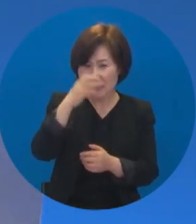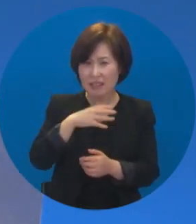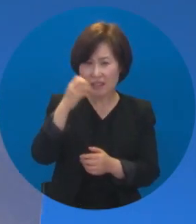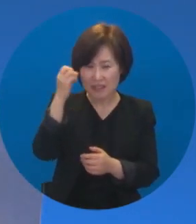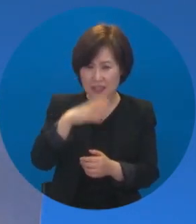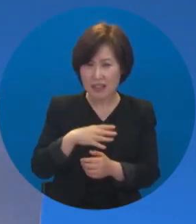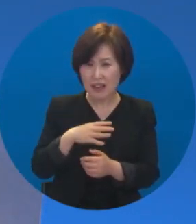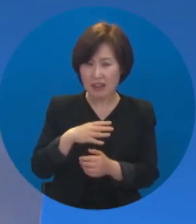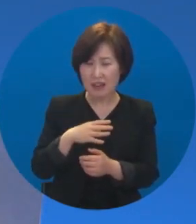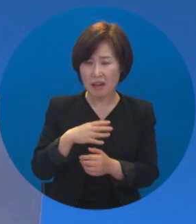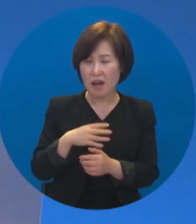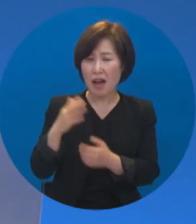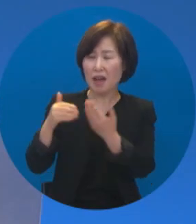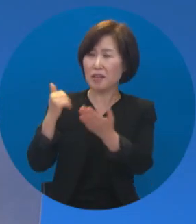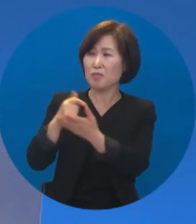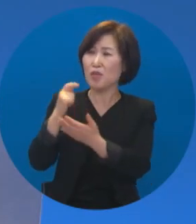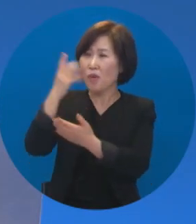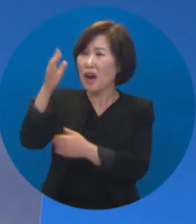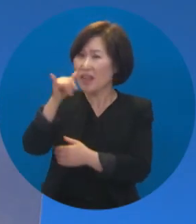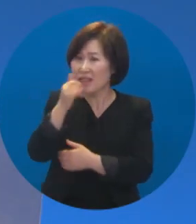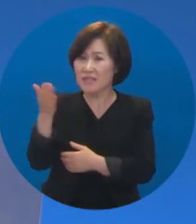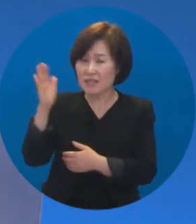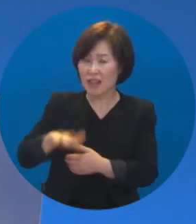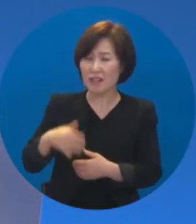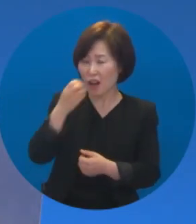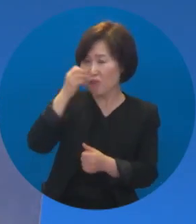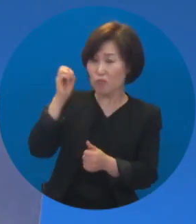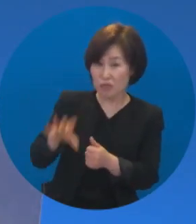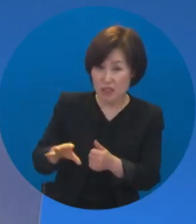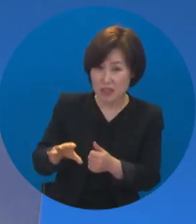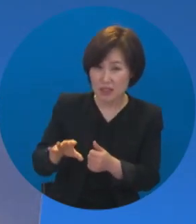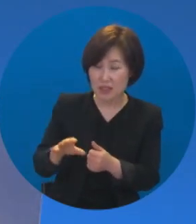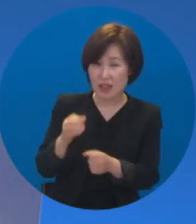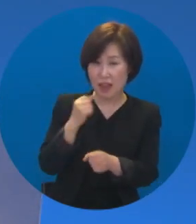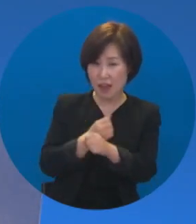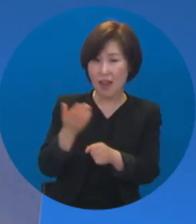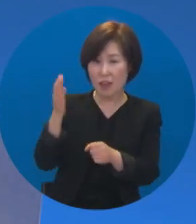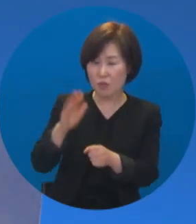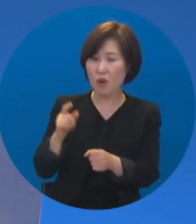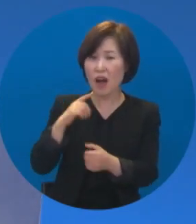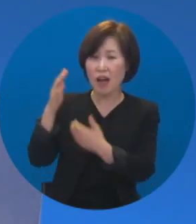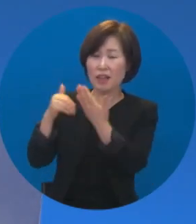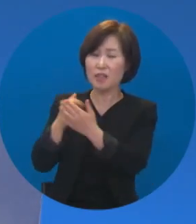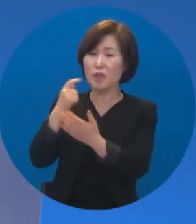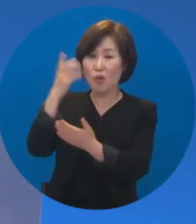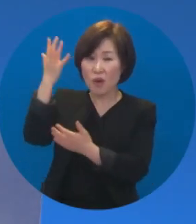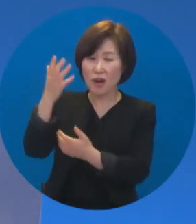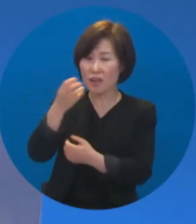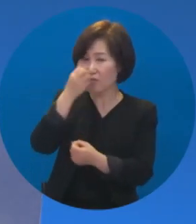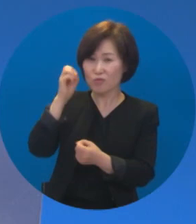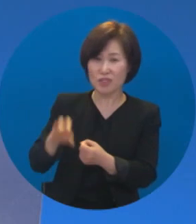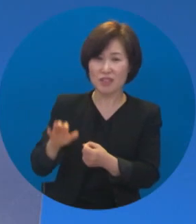영광이 작아지는 것도 아니에요. 하나님의 영광의 실체는 바로 예수 그리스도입니다.